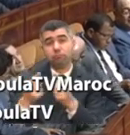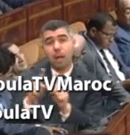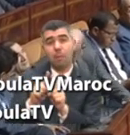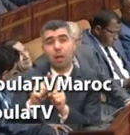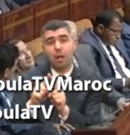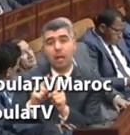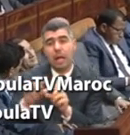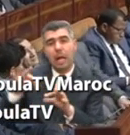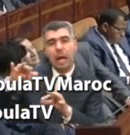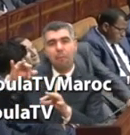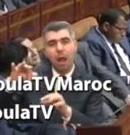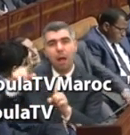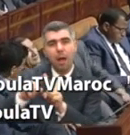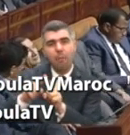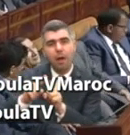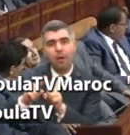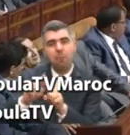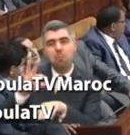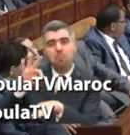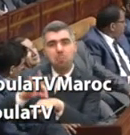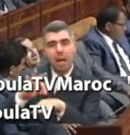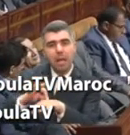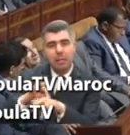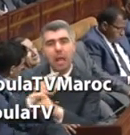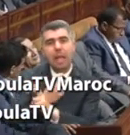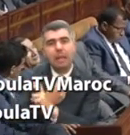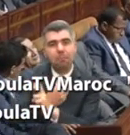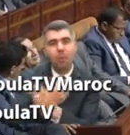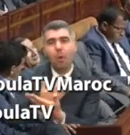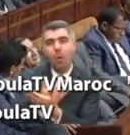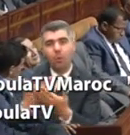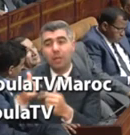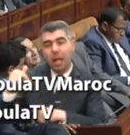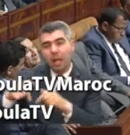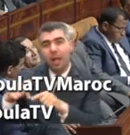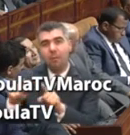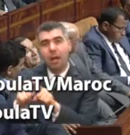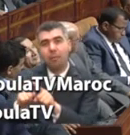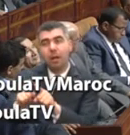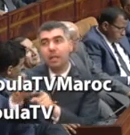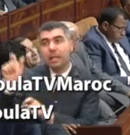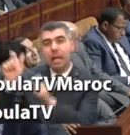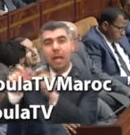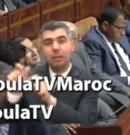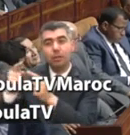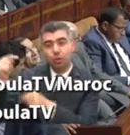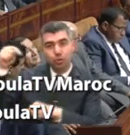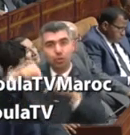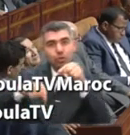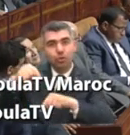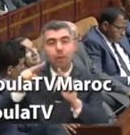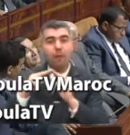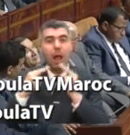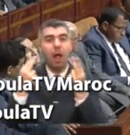السنة إقبال مضاعف لعدد زوار الحمامات الرملية. سيد الوزير، منطقة مرزوقة منطقة عالمية تعاني